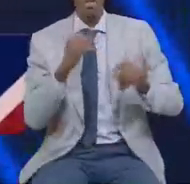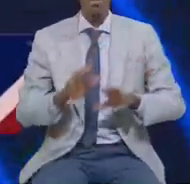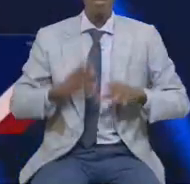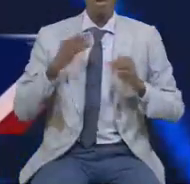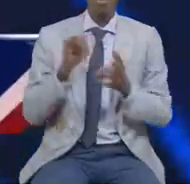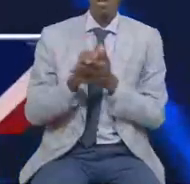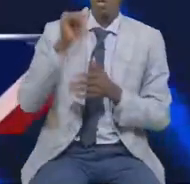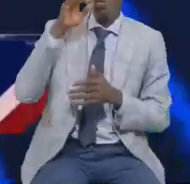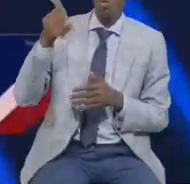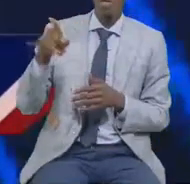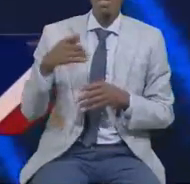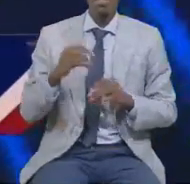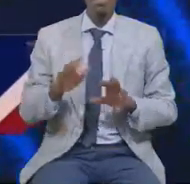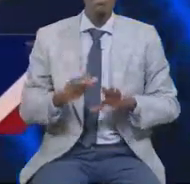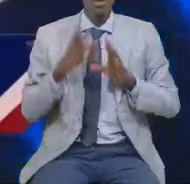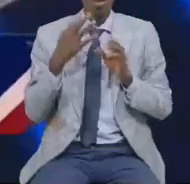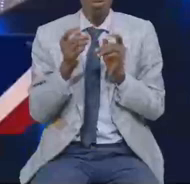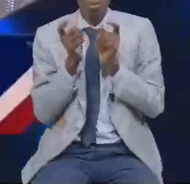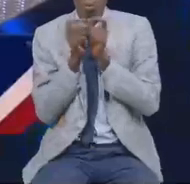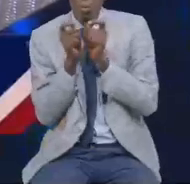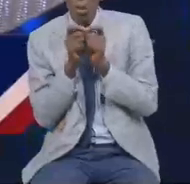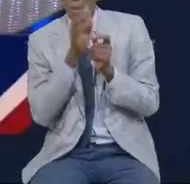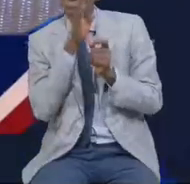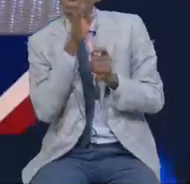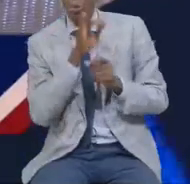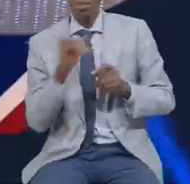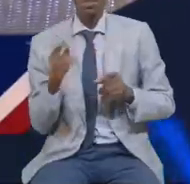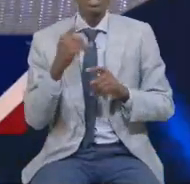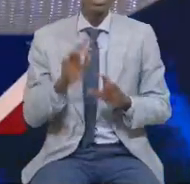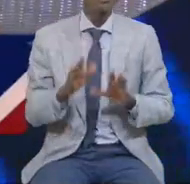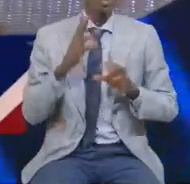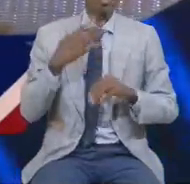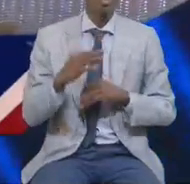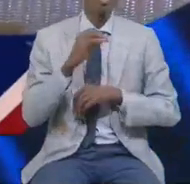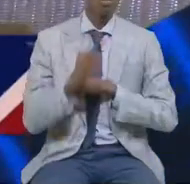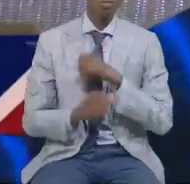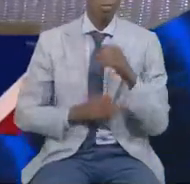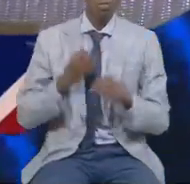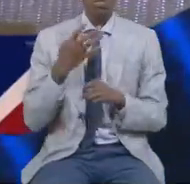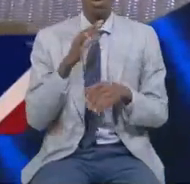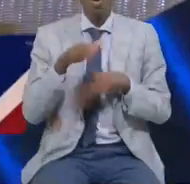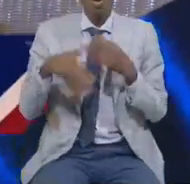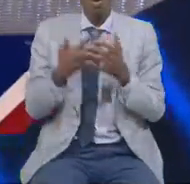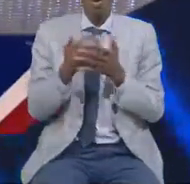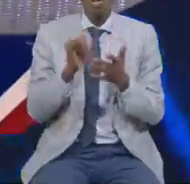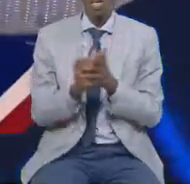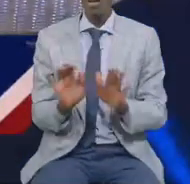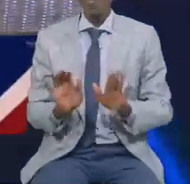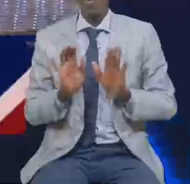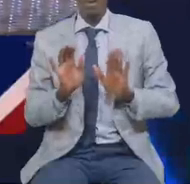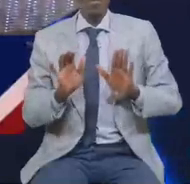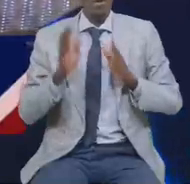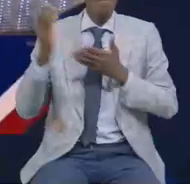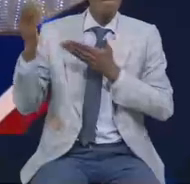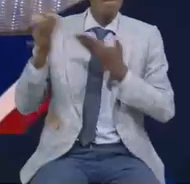de complot, la crainte de la souffrance tend un piège. Mais celui qui